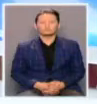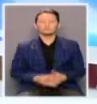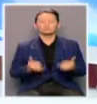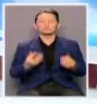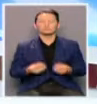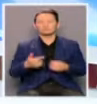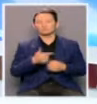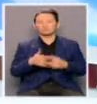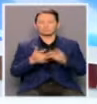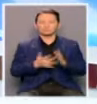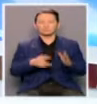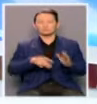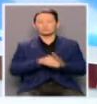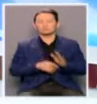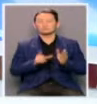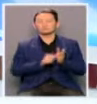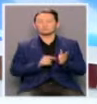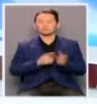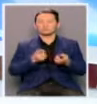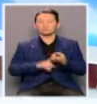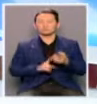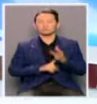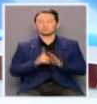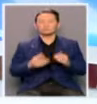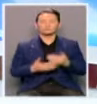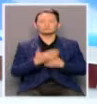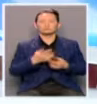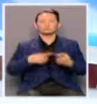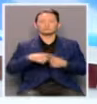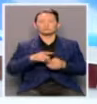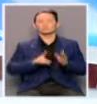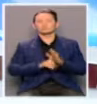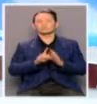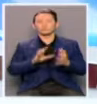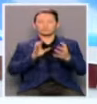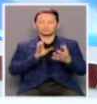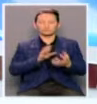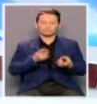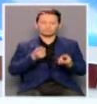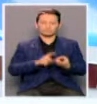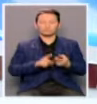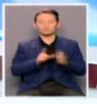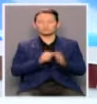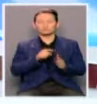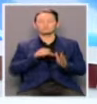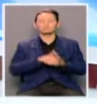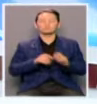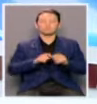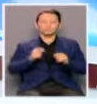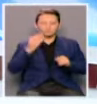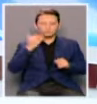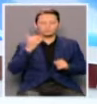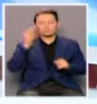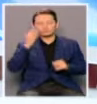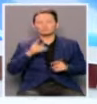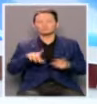Сегодня в Атырау единый накопительный пенсионный фонд ввел в эксплуатацию проект «Мобильный офис». Цель реализации нового проекта – обеспечение доступности пенсионных